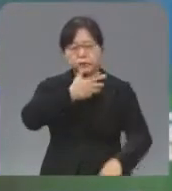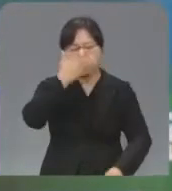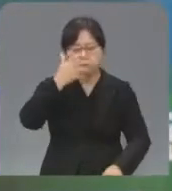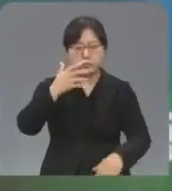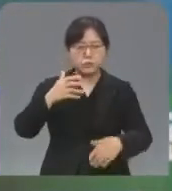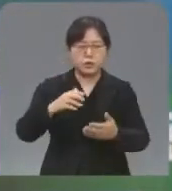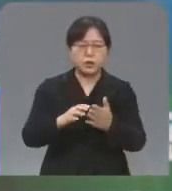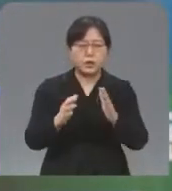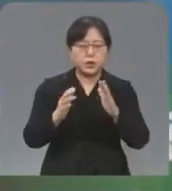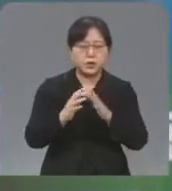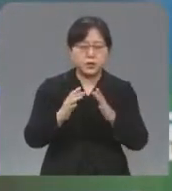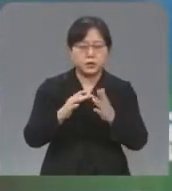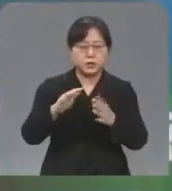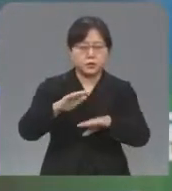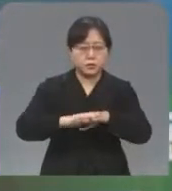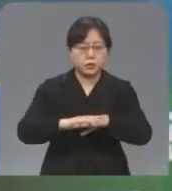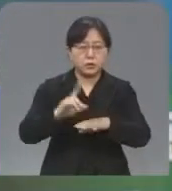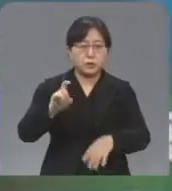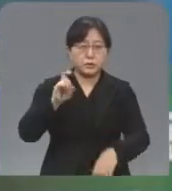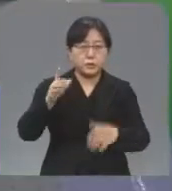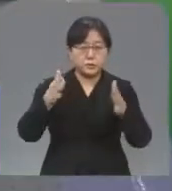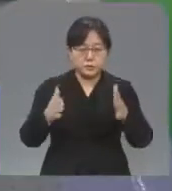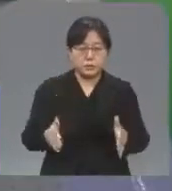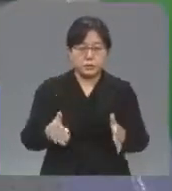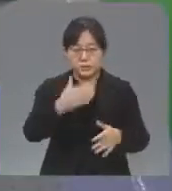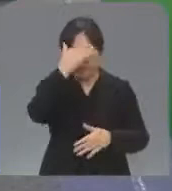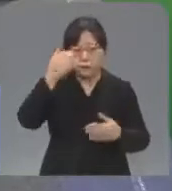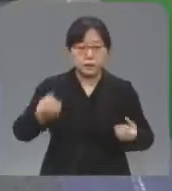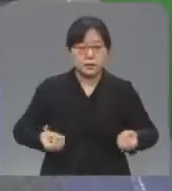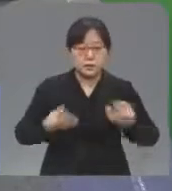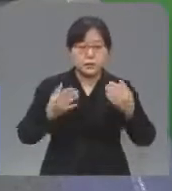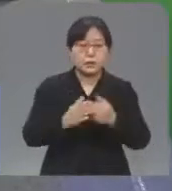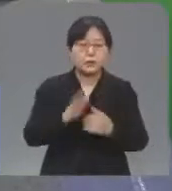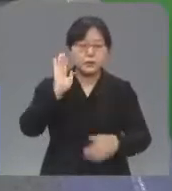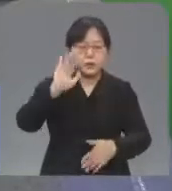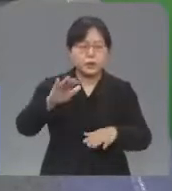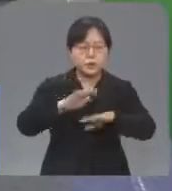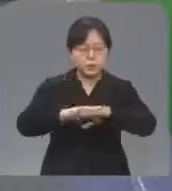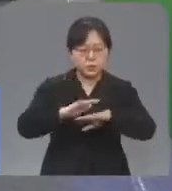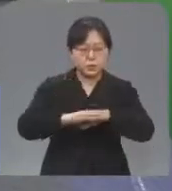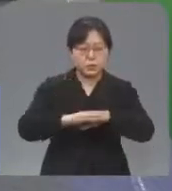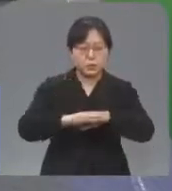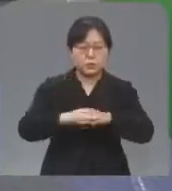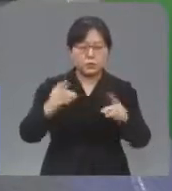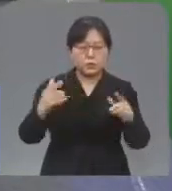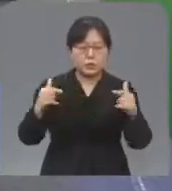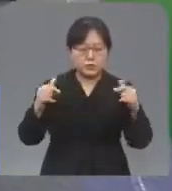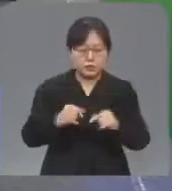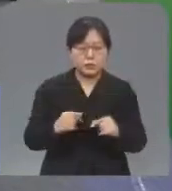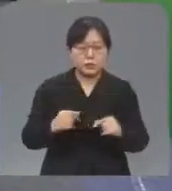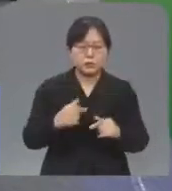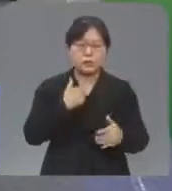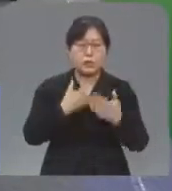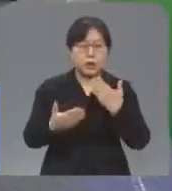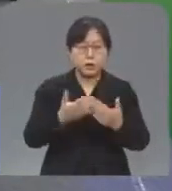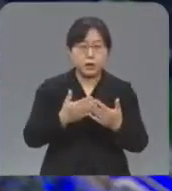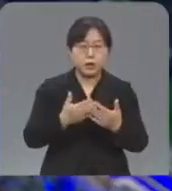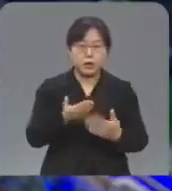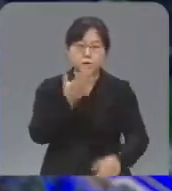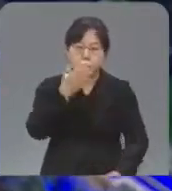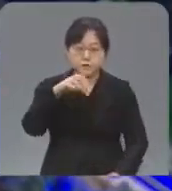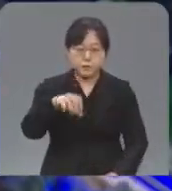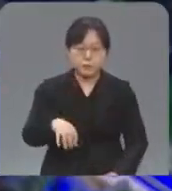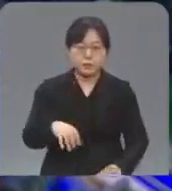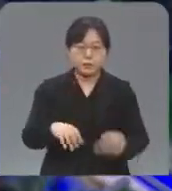스마트 농업을 주제로 11일 동안 진행될 이번 박람회는 미래 농업존과 치유 체험존, 농식품 홍보존